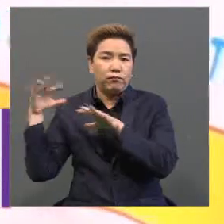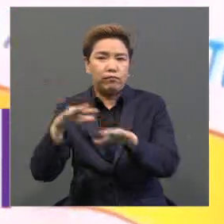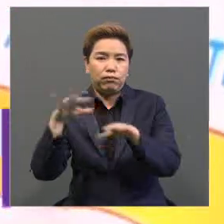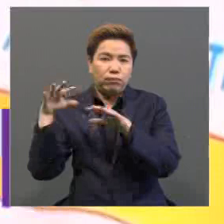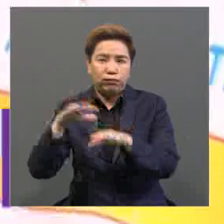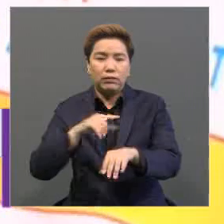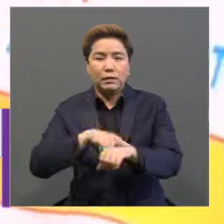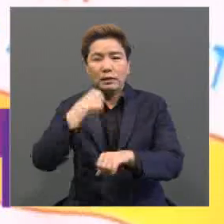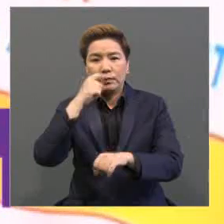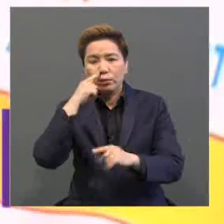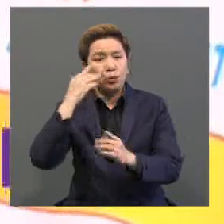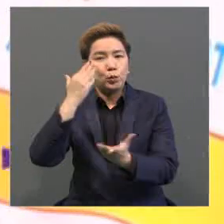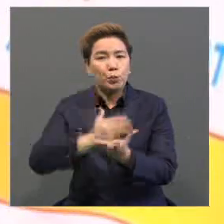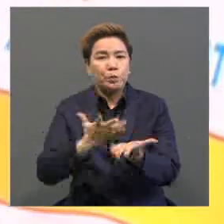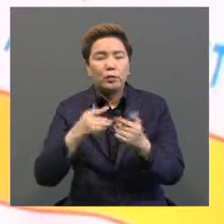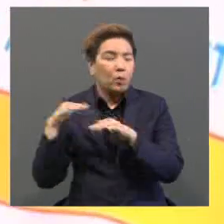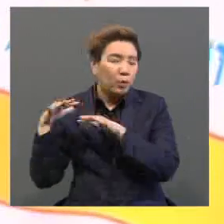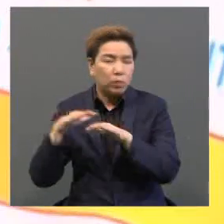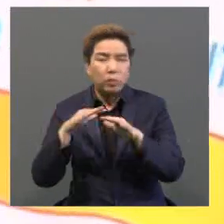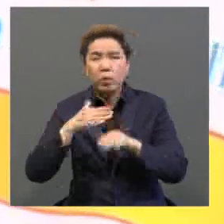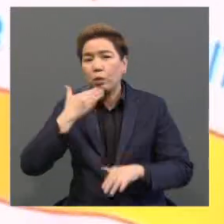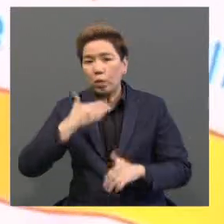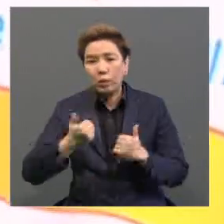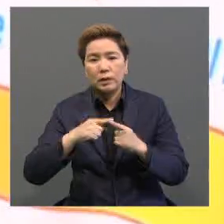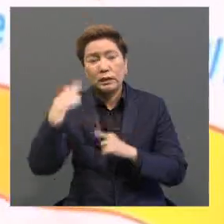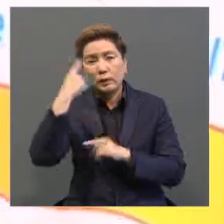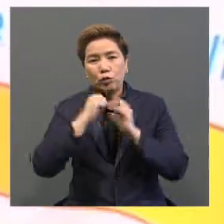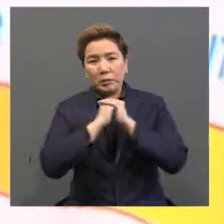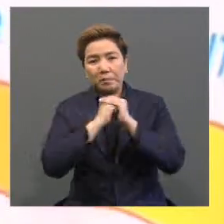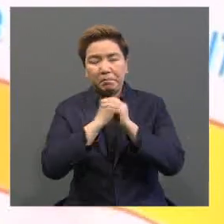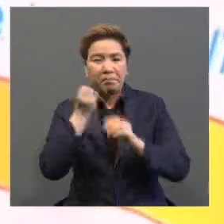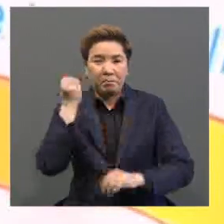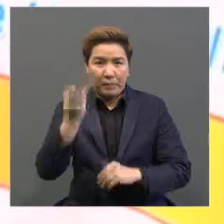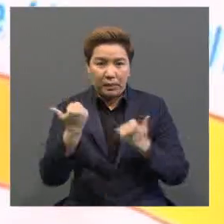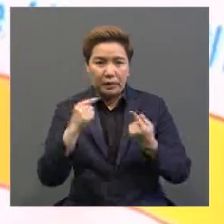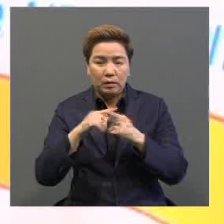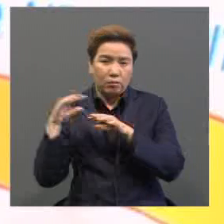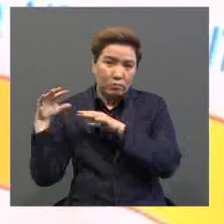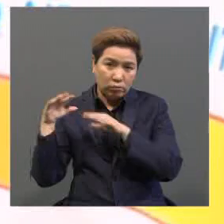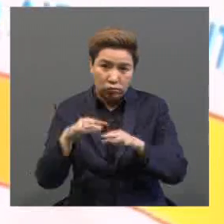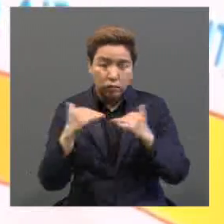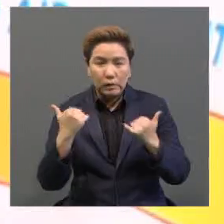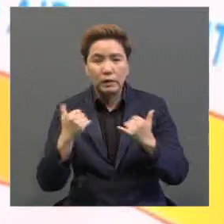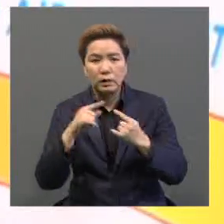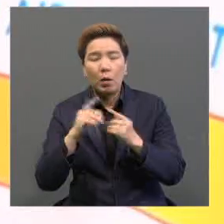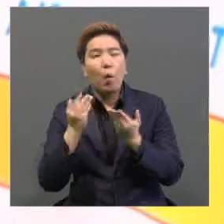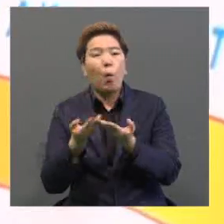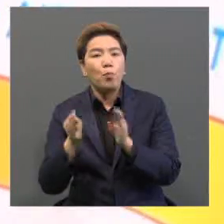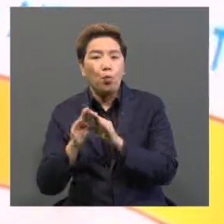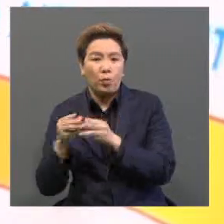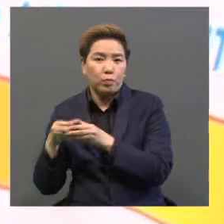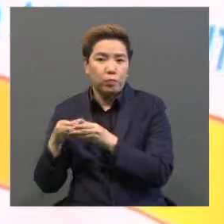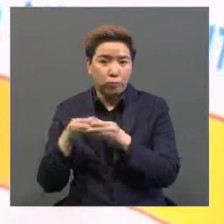ทยอยมากันแล้วก็จะไม่ได้หยุดกันเลยแล้วส่วนใหญ่จะเป็นนักท่องเที่ยวจีนมากันแล้วมาเป็นครอบครัว